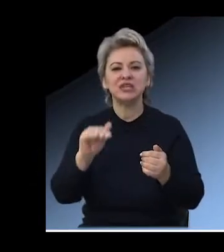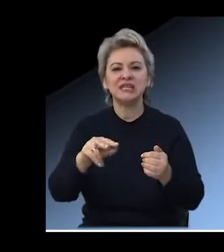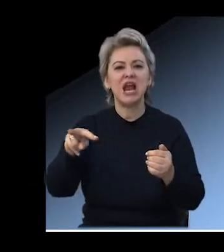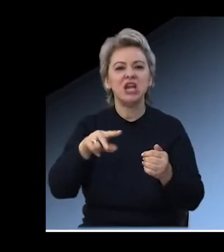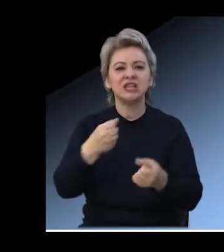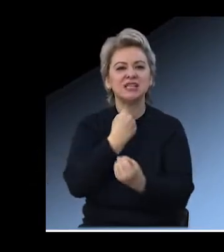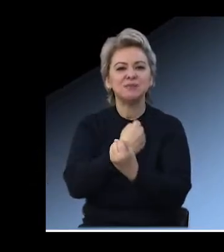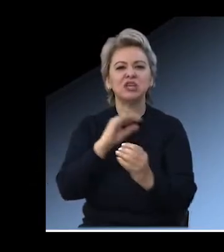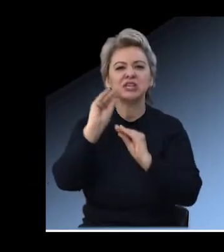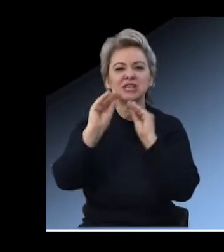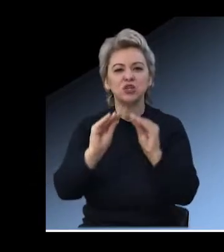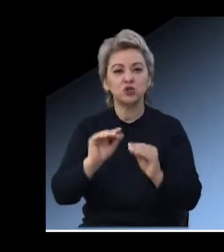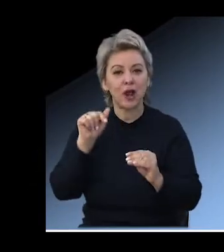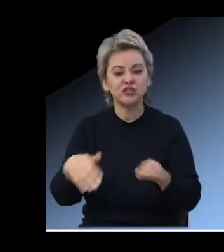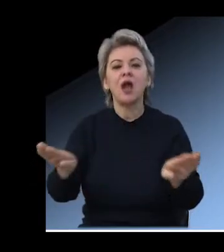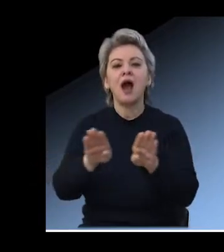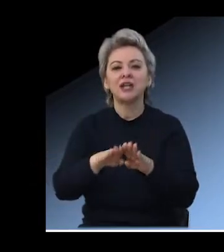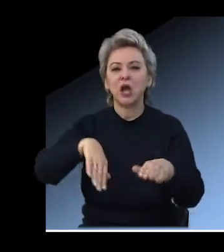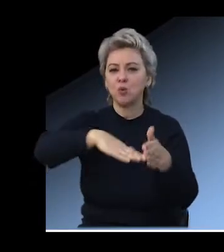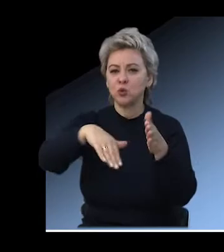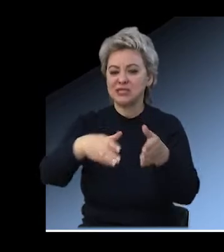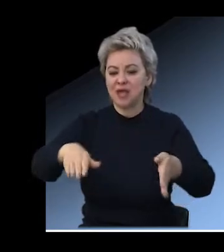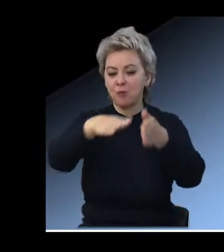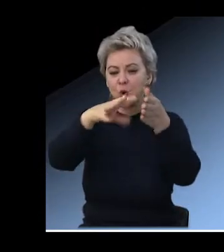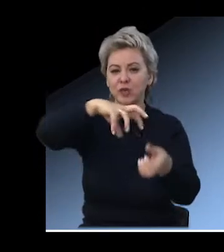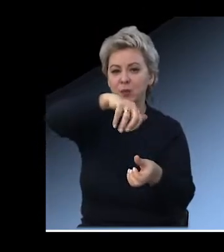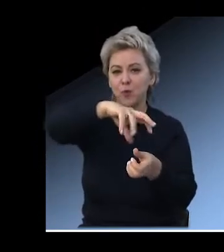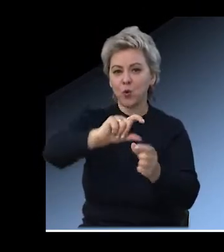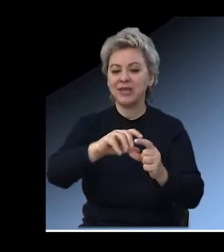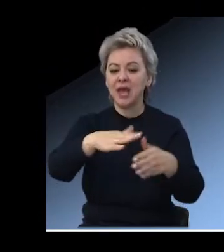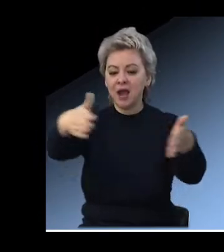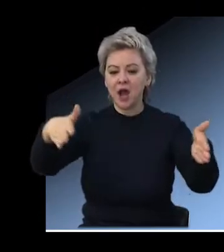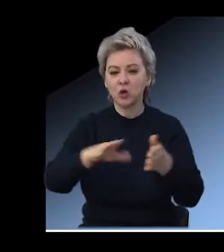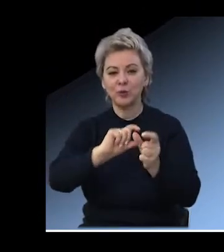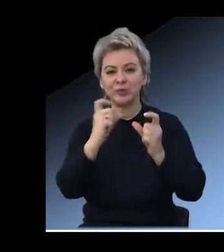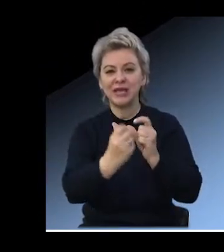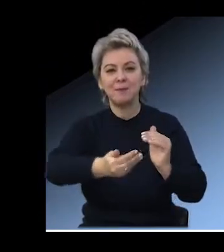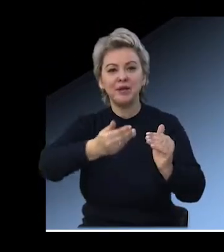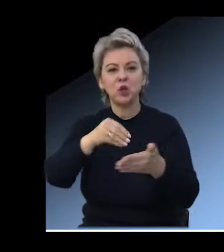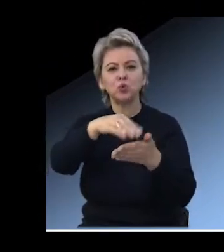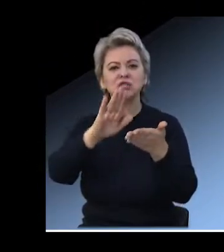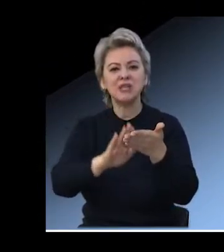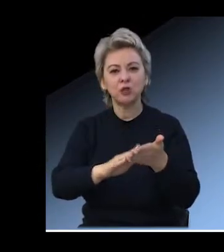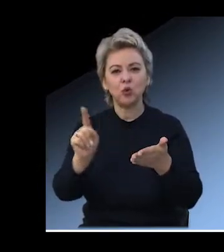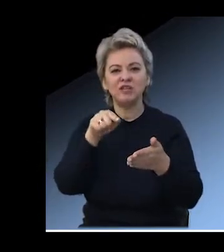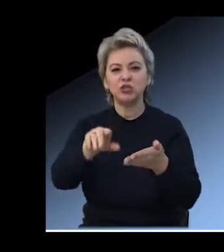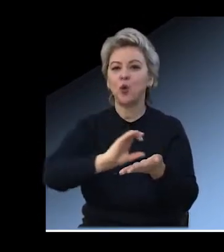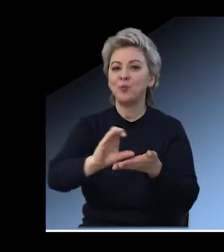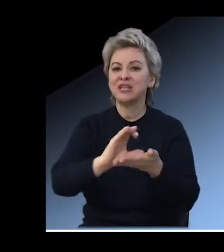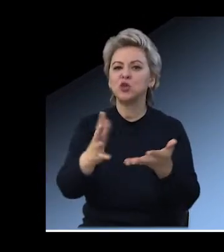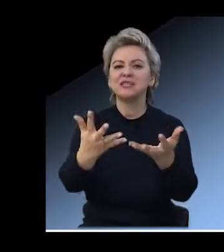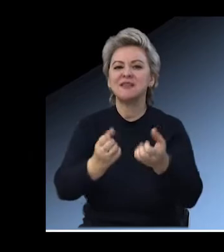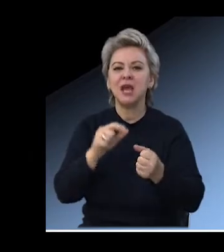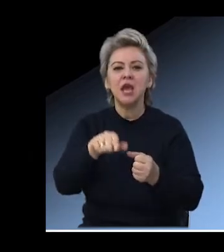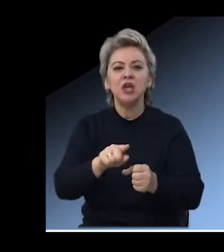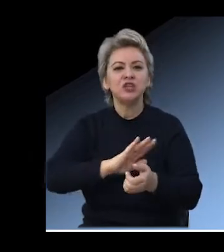4 тысячи литров спиртосодержащей жидкости, а также пустая тара, пробки и коробки с этикетками. Предварительно установлено, что в